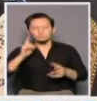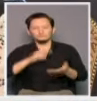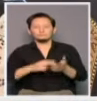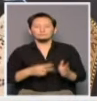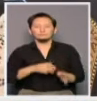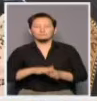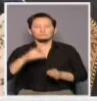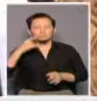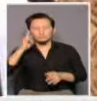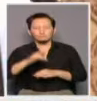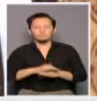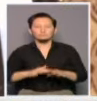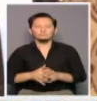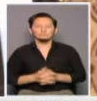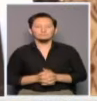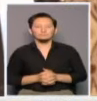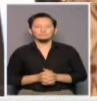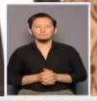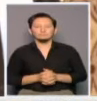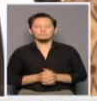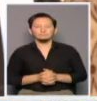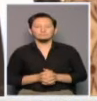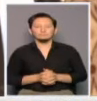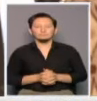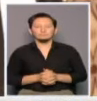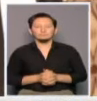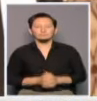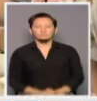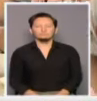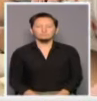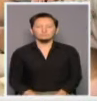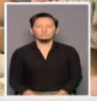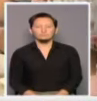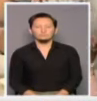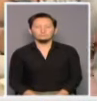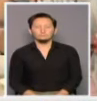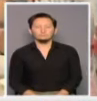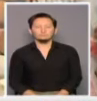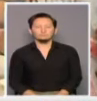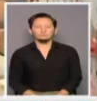спокойствия Казахстану. Арзу Карашева, Аслан Джейнусулайбек, Утимисов, служба новостей.